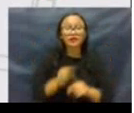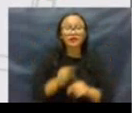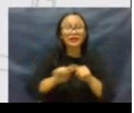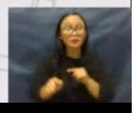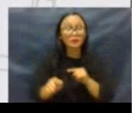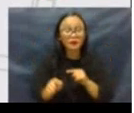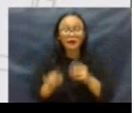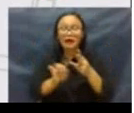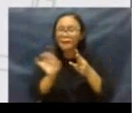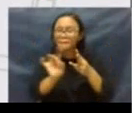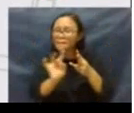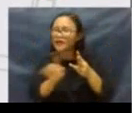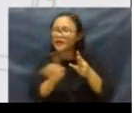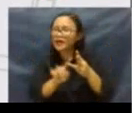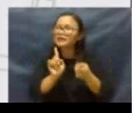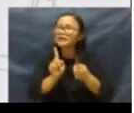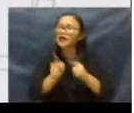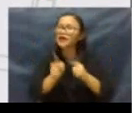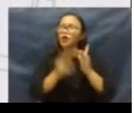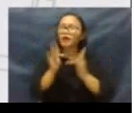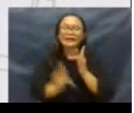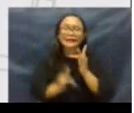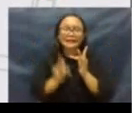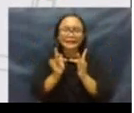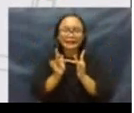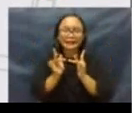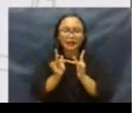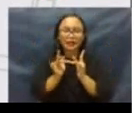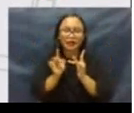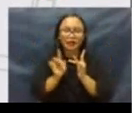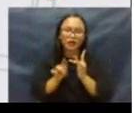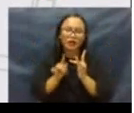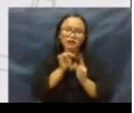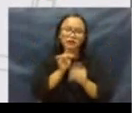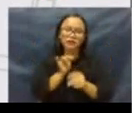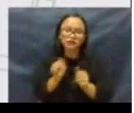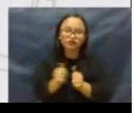punya kapabilitas yang berlipat ganda dibanding